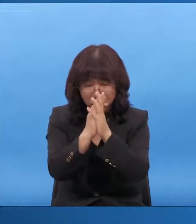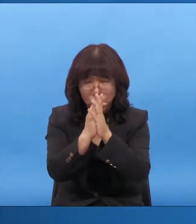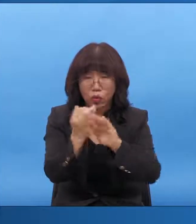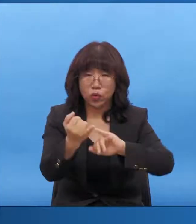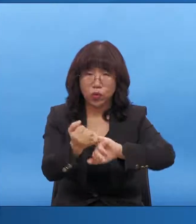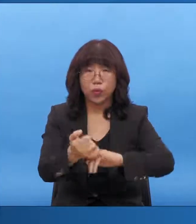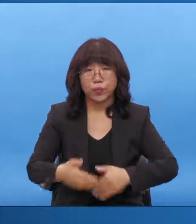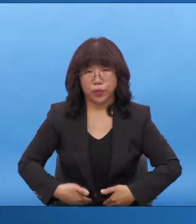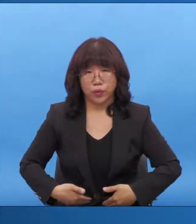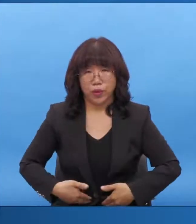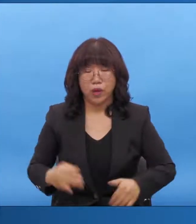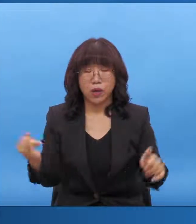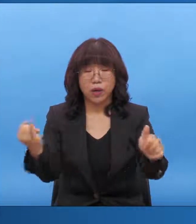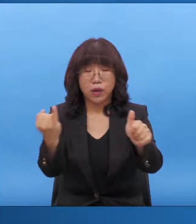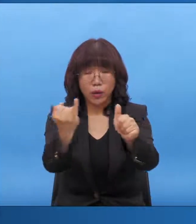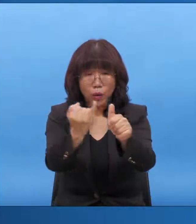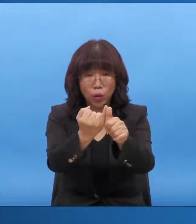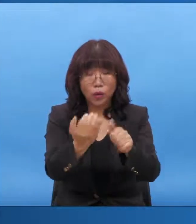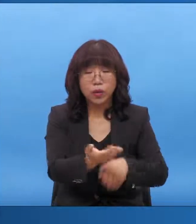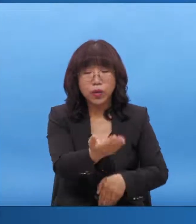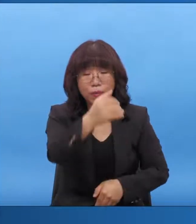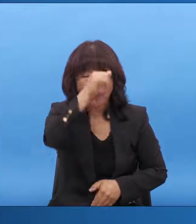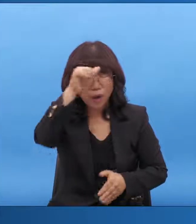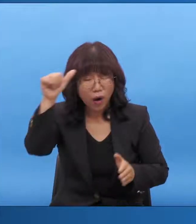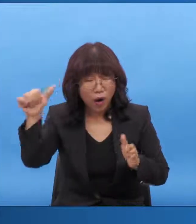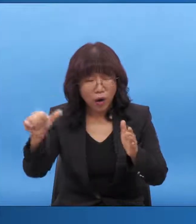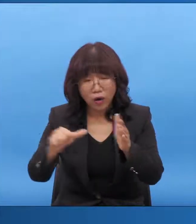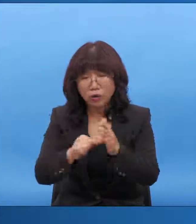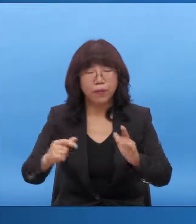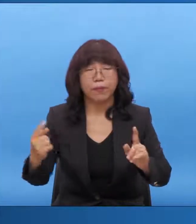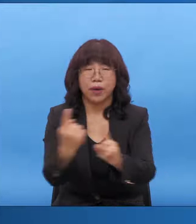이거 하나로 여러분을 평생을 좌우하게 되거든요.